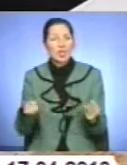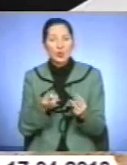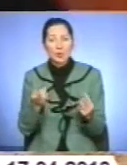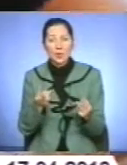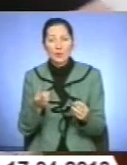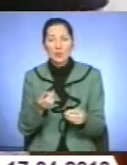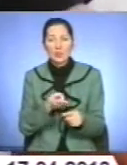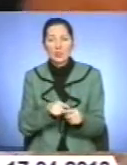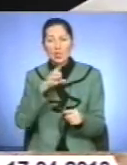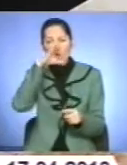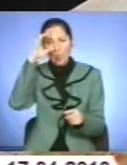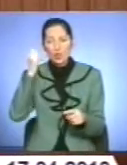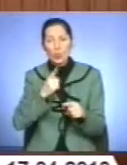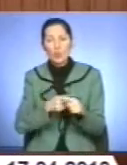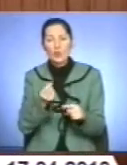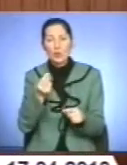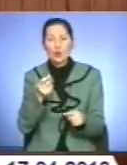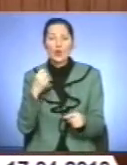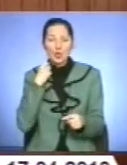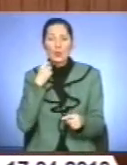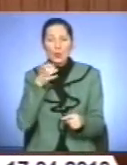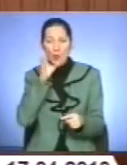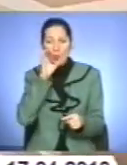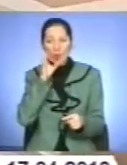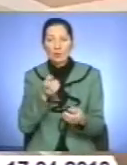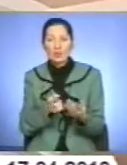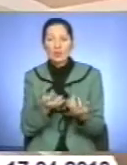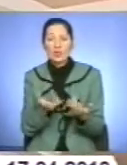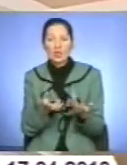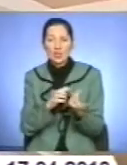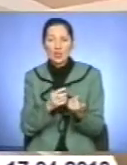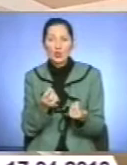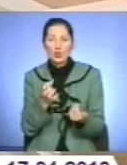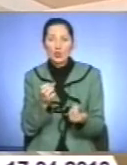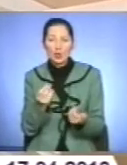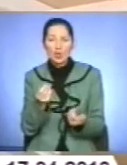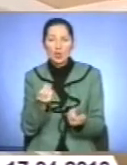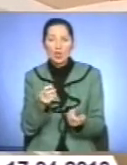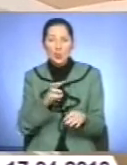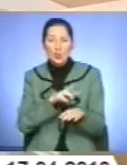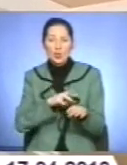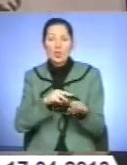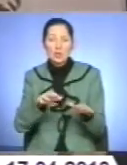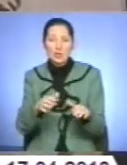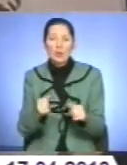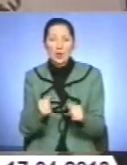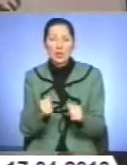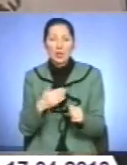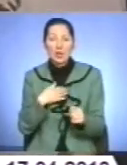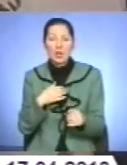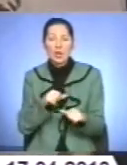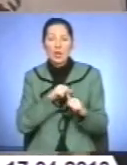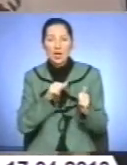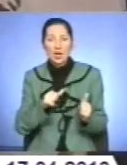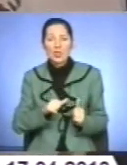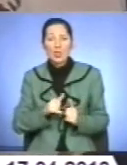ночі чи не половину крадених грошей пропив. Решту, кілька сотень гривень, міліціонери вилучили. Я щиро виношу